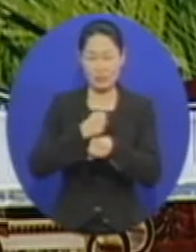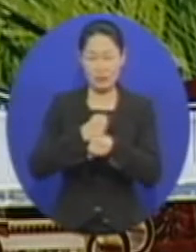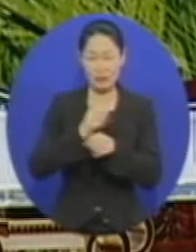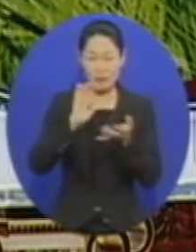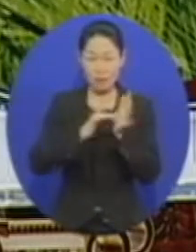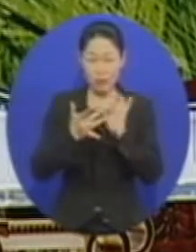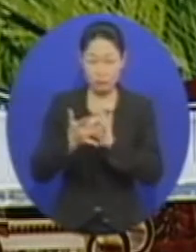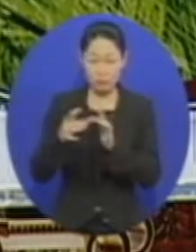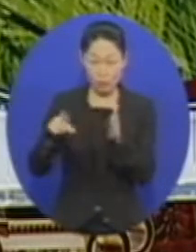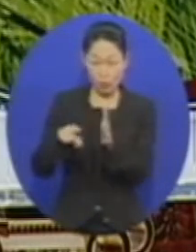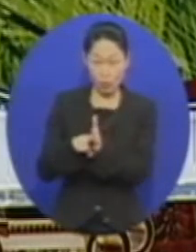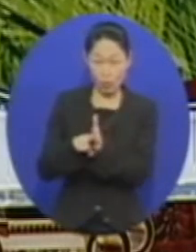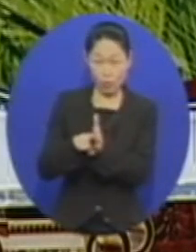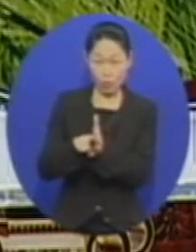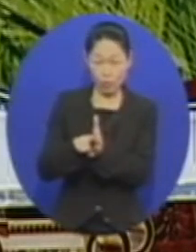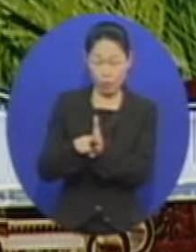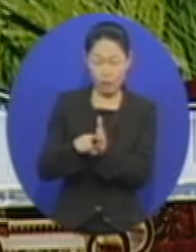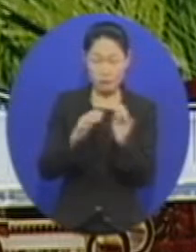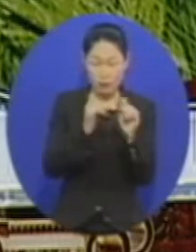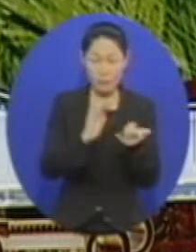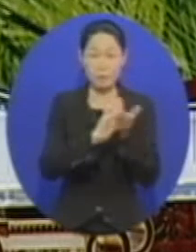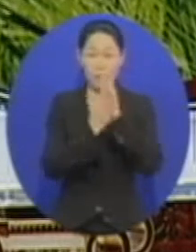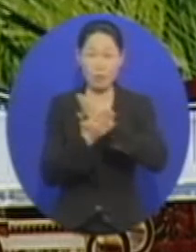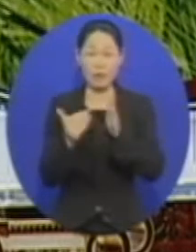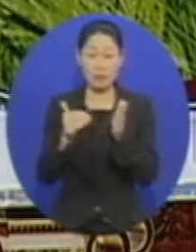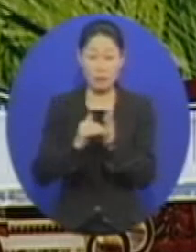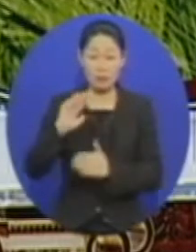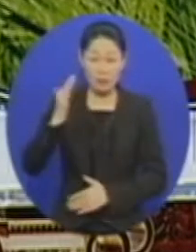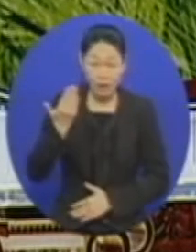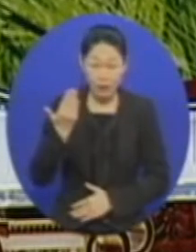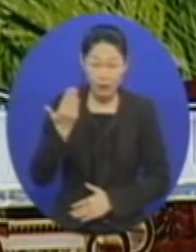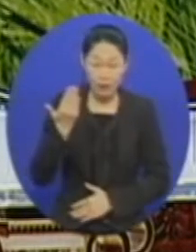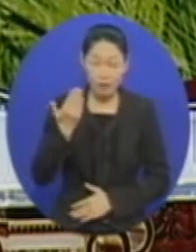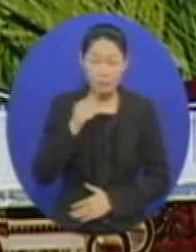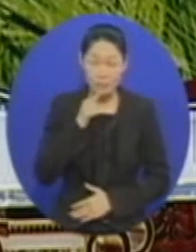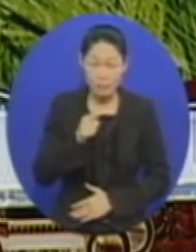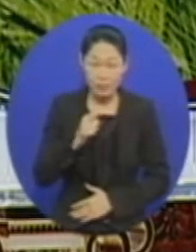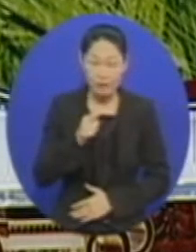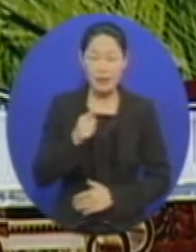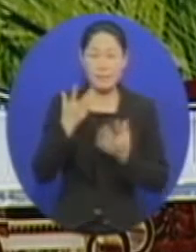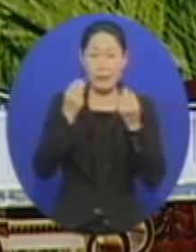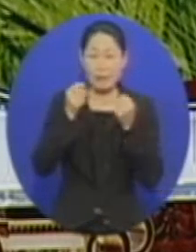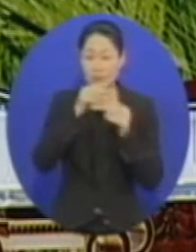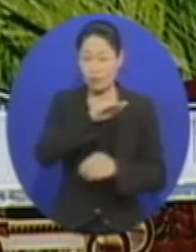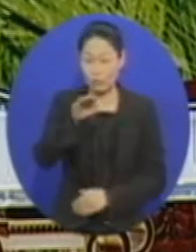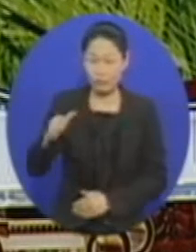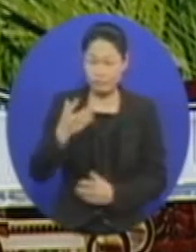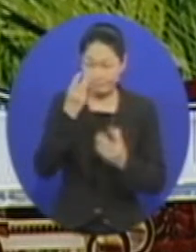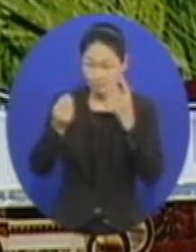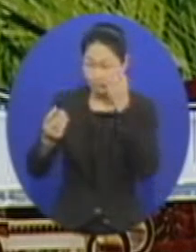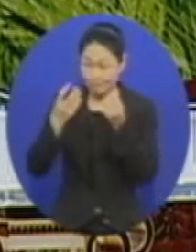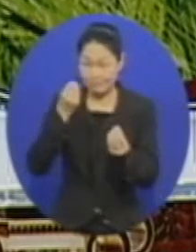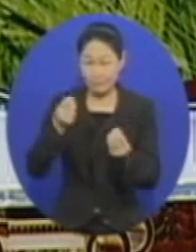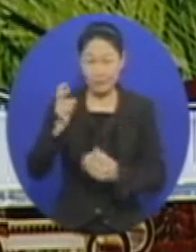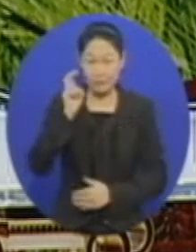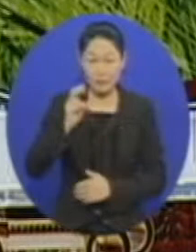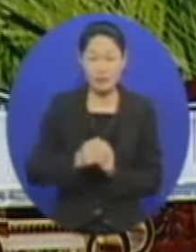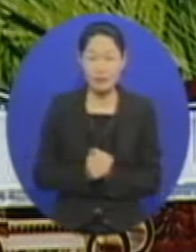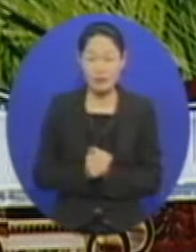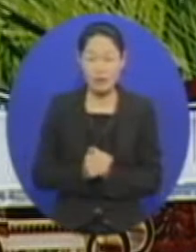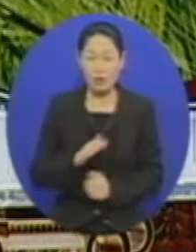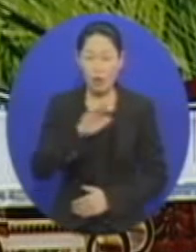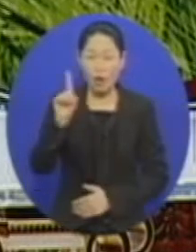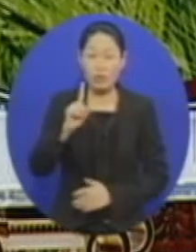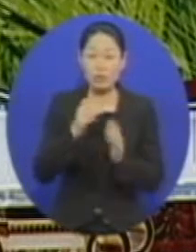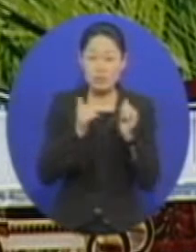믿고 사람이 변화되었다 그런 사람 많이 보셨죠 어떤 분들은 예수 믿어도